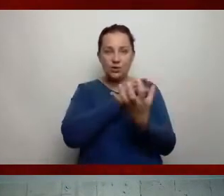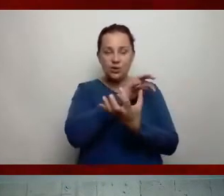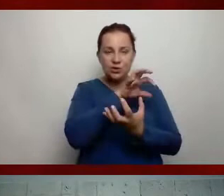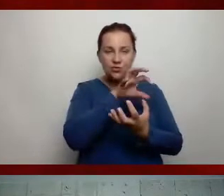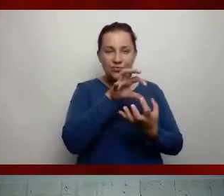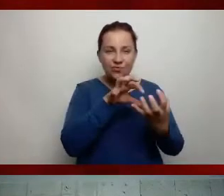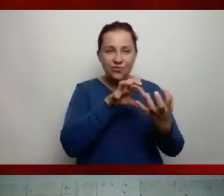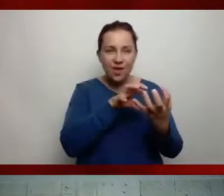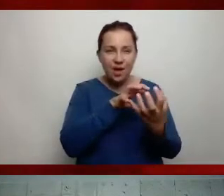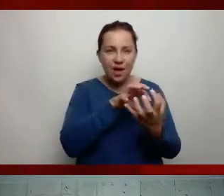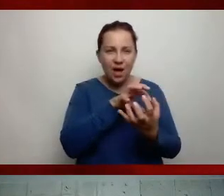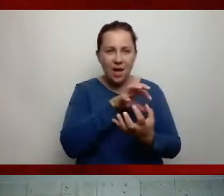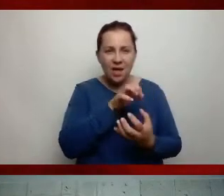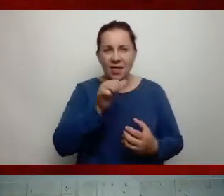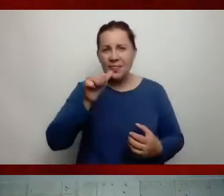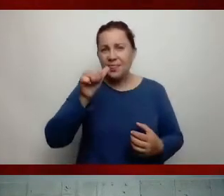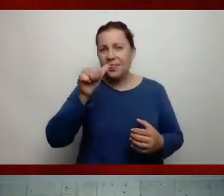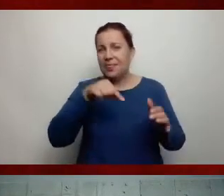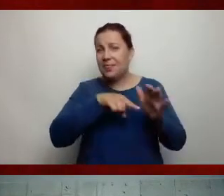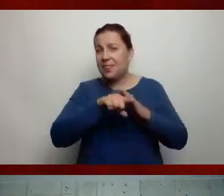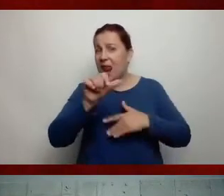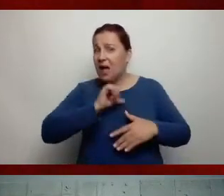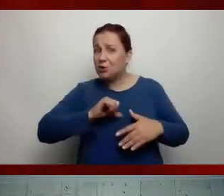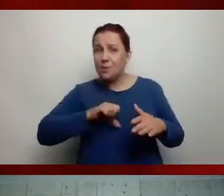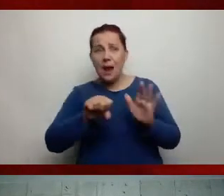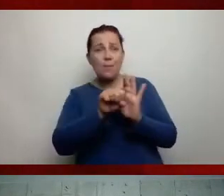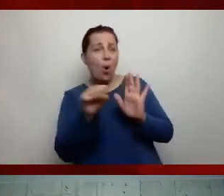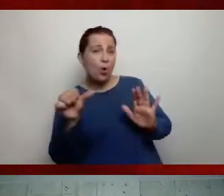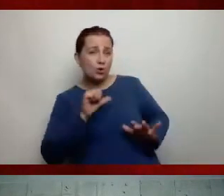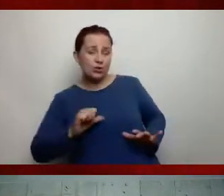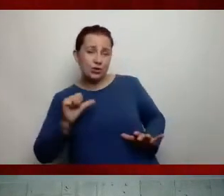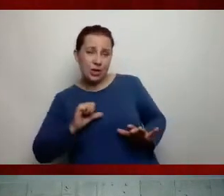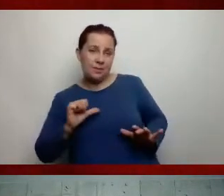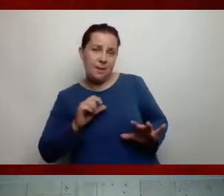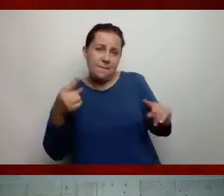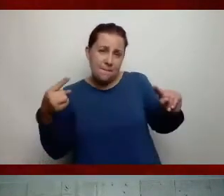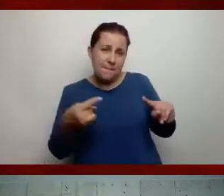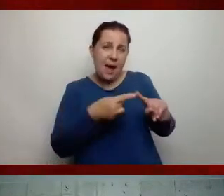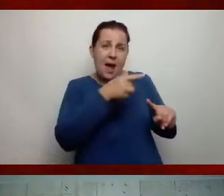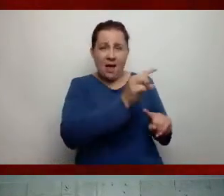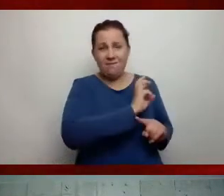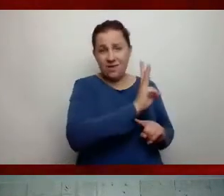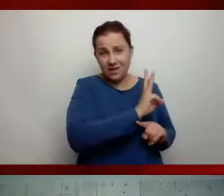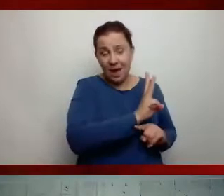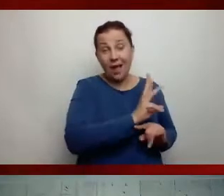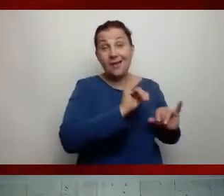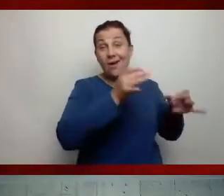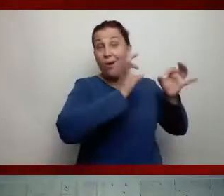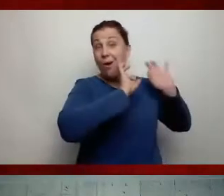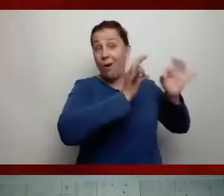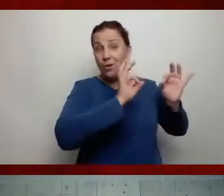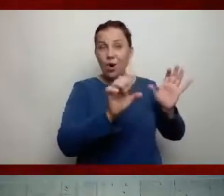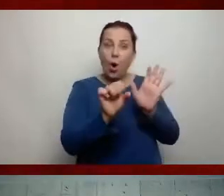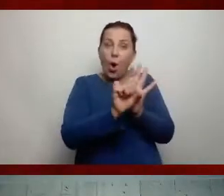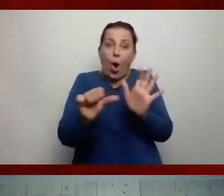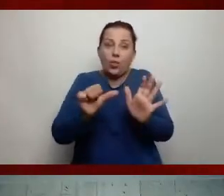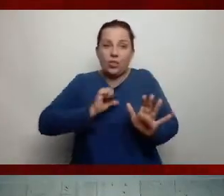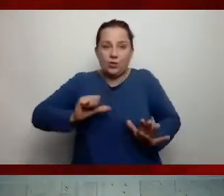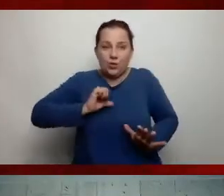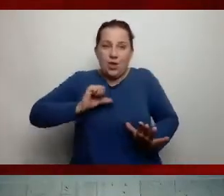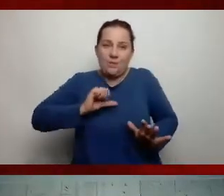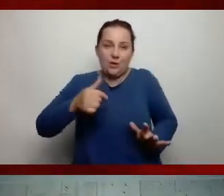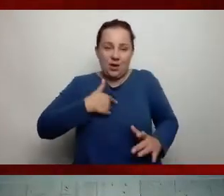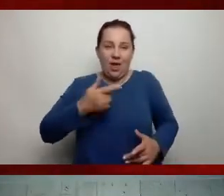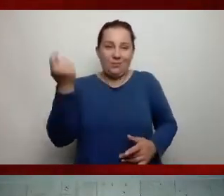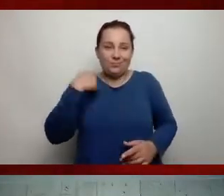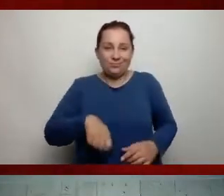właśnie to jest dla siebie albo od siebie. Pasowałoby bardziej w kontekście do Witkacego, do oryginału, od siebie, No teraz